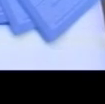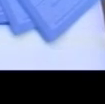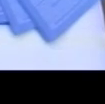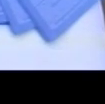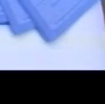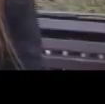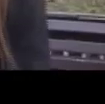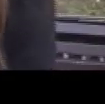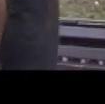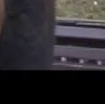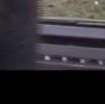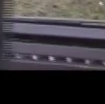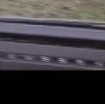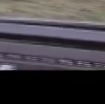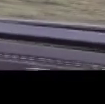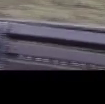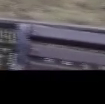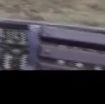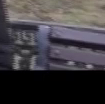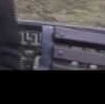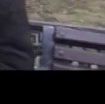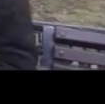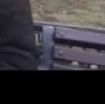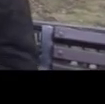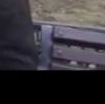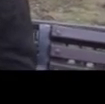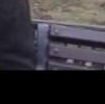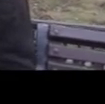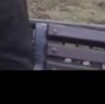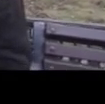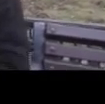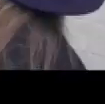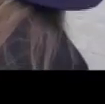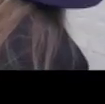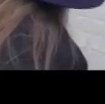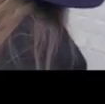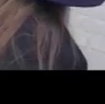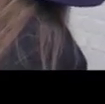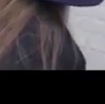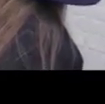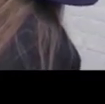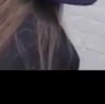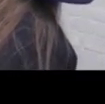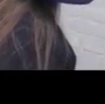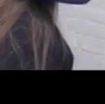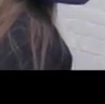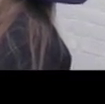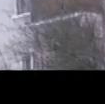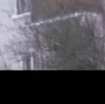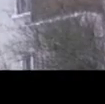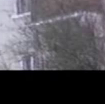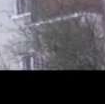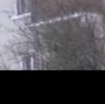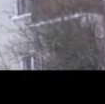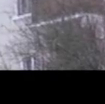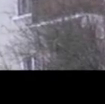і наклейки. Також ми можемо розповісти, як себе знайти в списку виборця. Тернополянка Світлана Лихолад перевіряє, чи